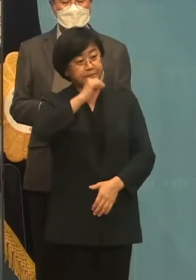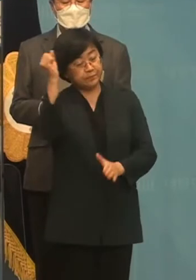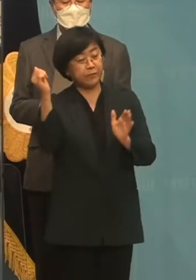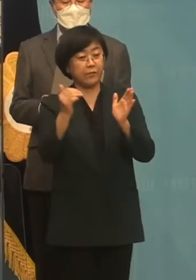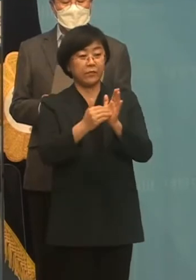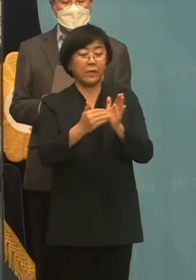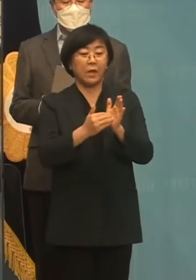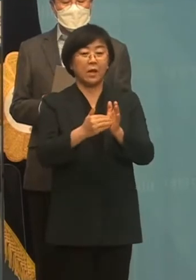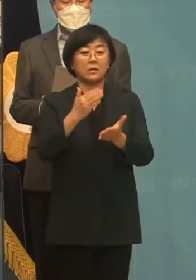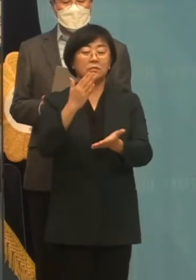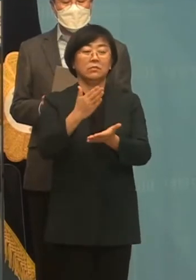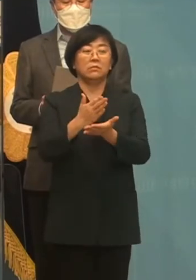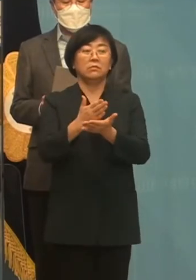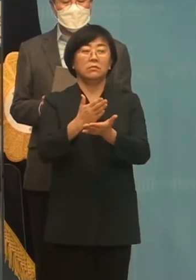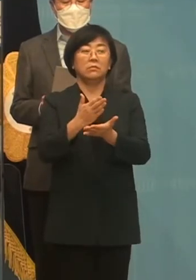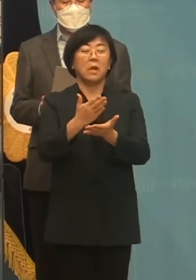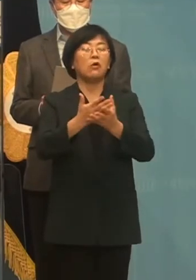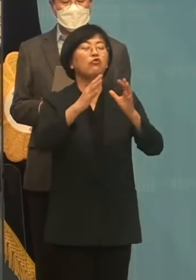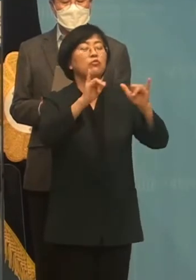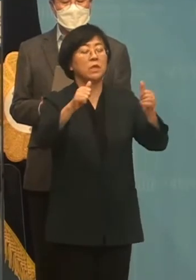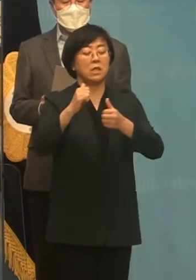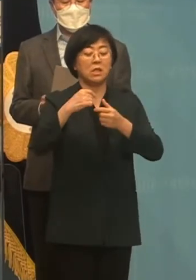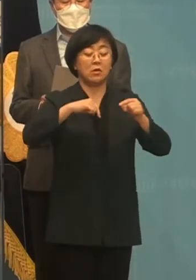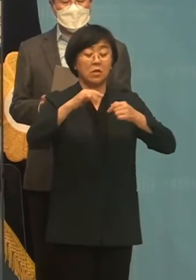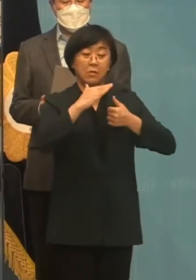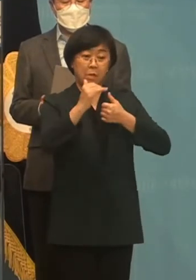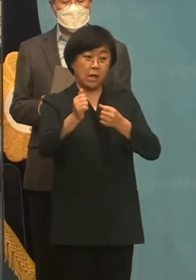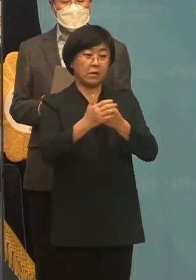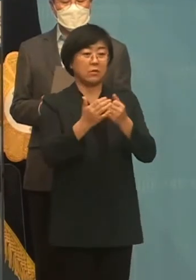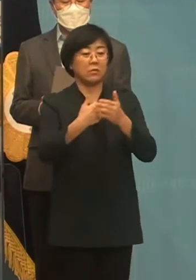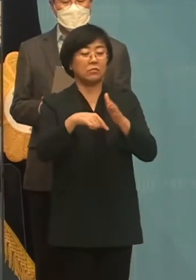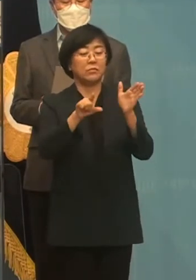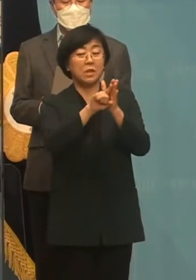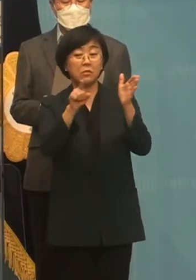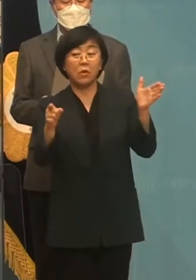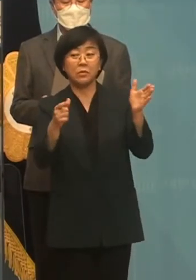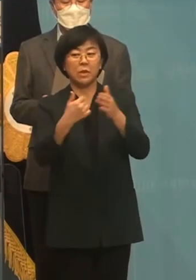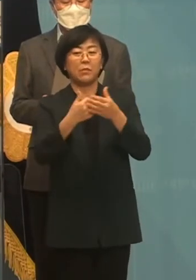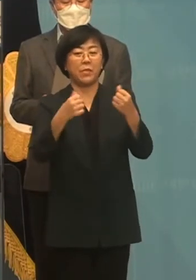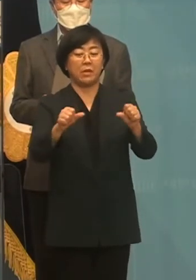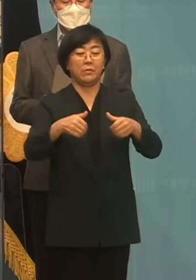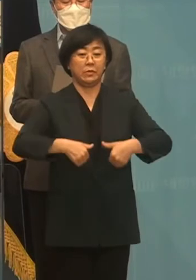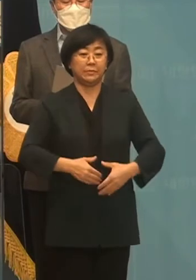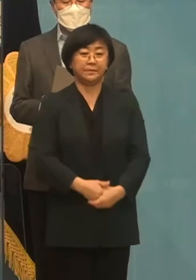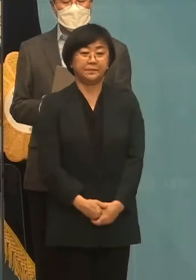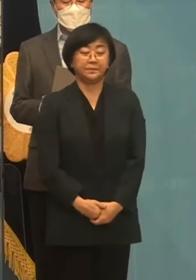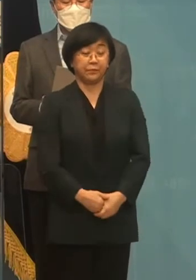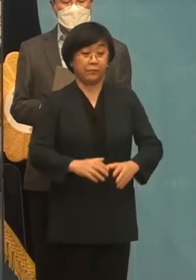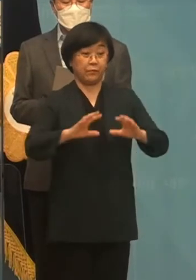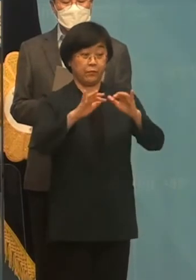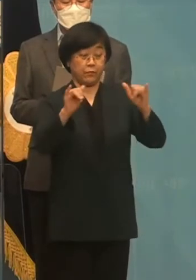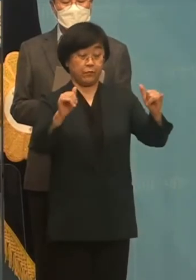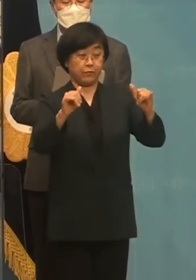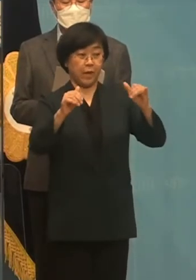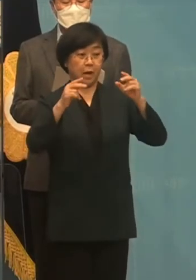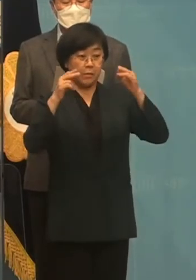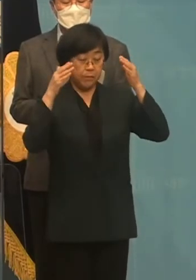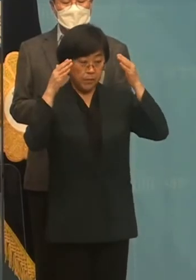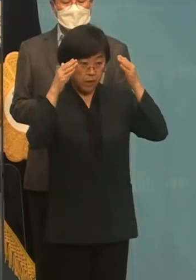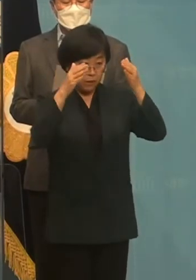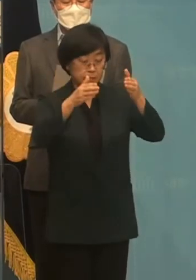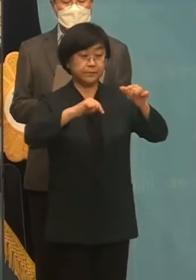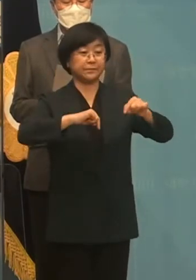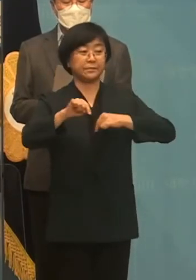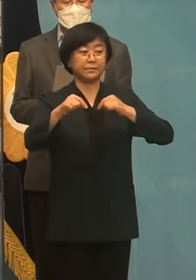되면 그만이라는 정치인을 향한 국민의 불신과 의심을 타파해야 합니다. 국민만 바라보고 정치를